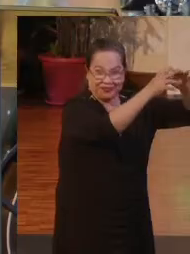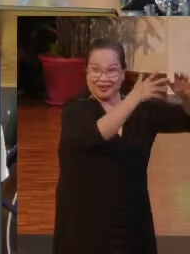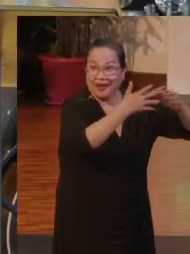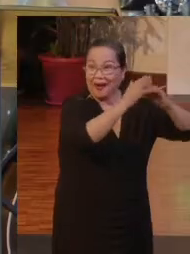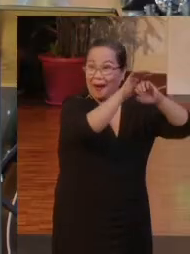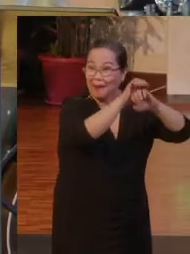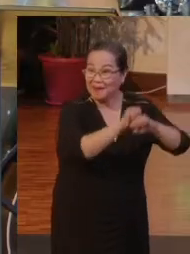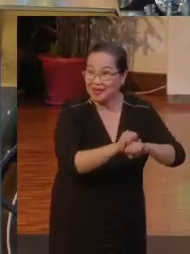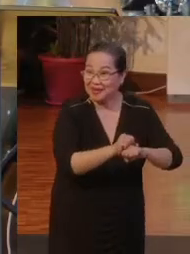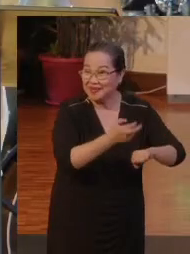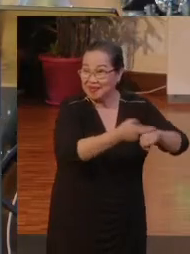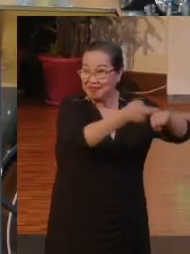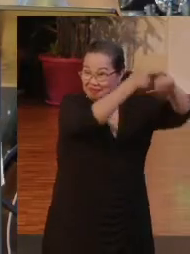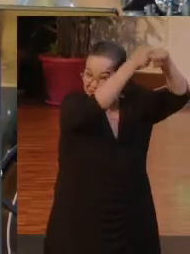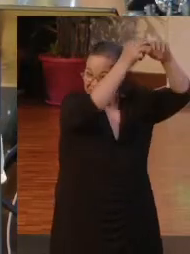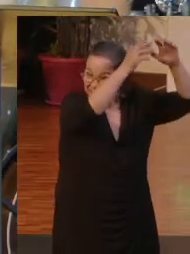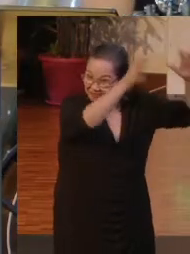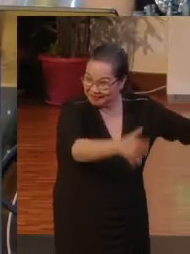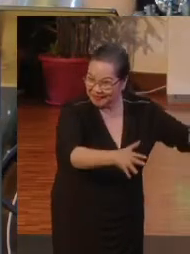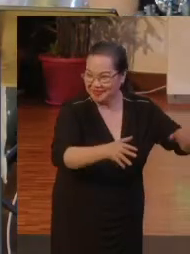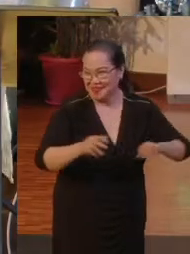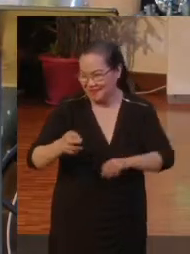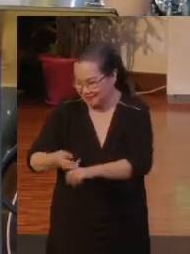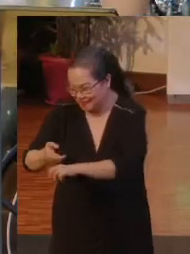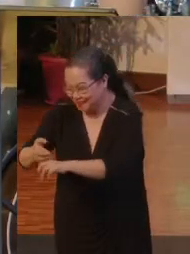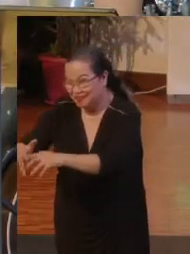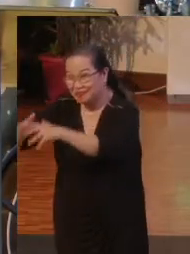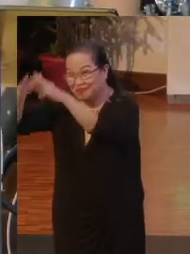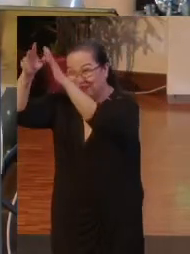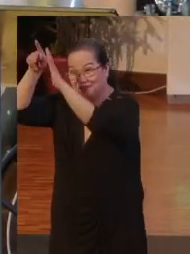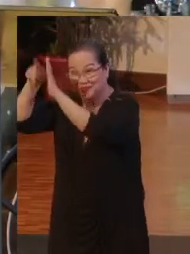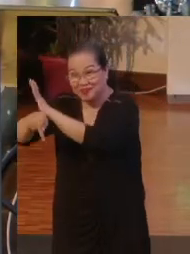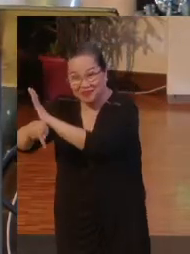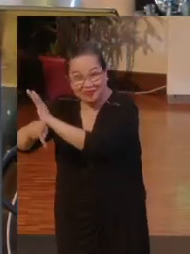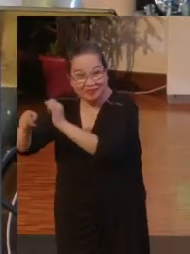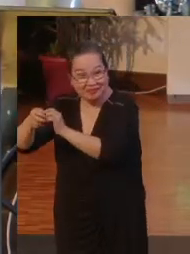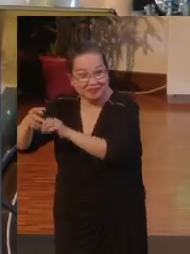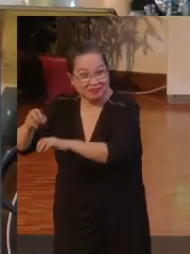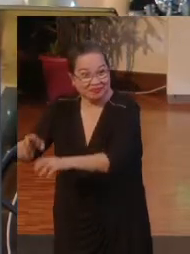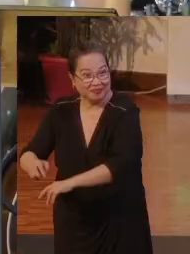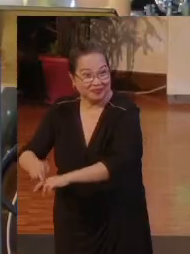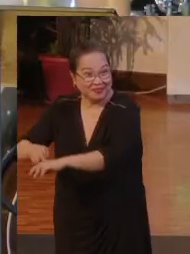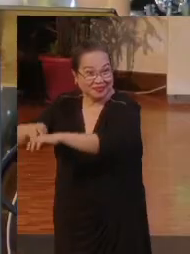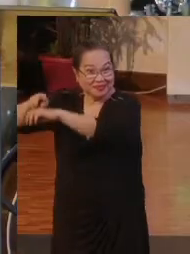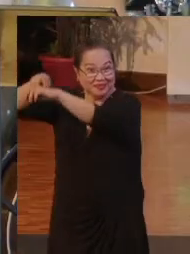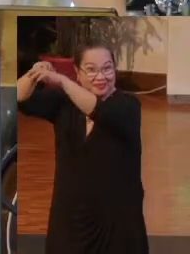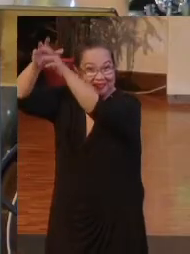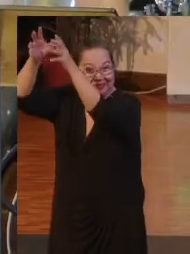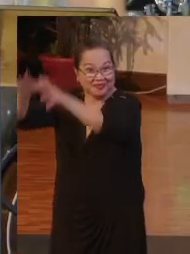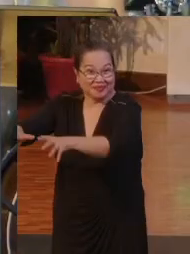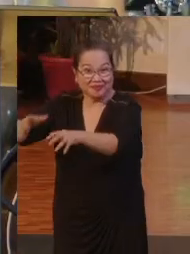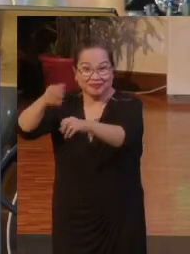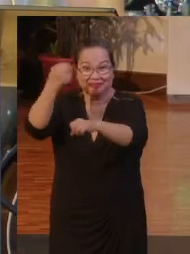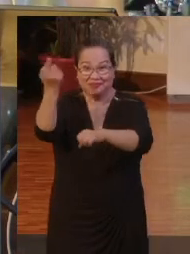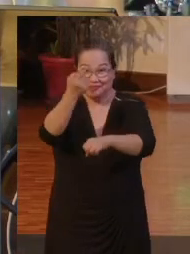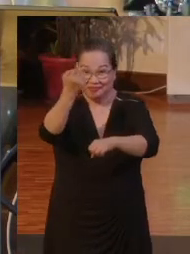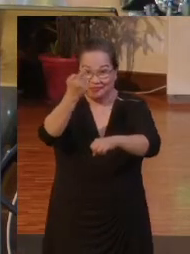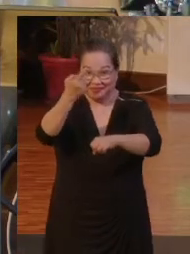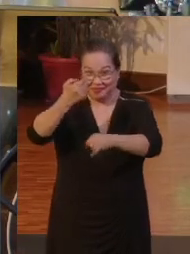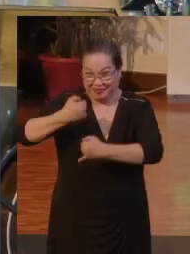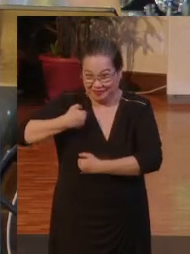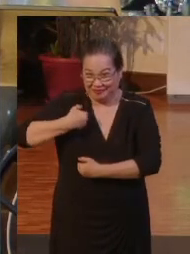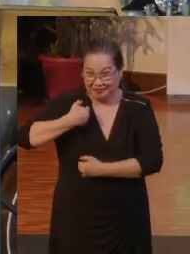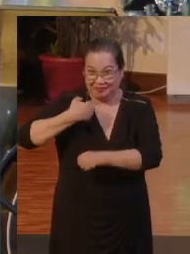Pagdating nila sa Gilgal, naglagay sila ng stone. Nung pinatay nila sa Achan, sa Acor, naglagay siya ng stone. Palagi siya may stone.